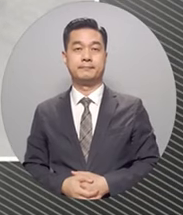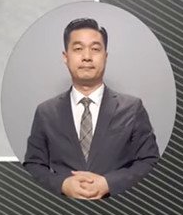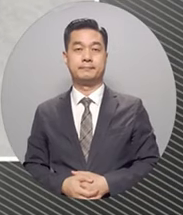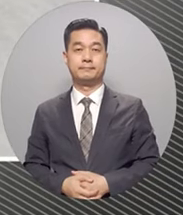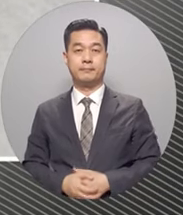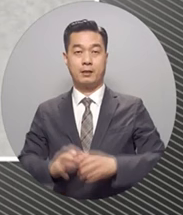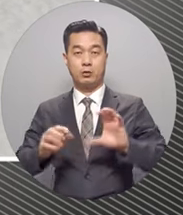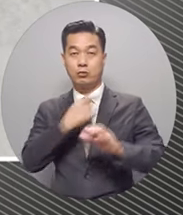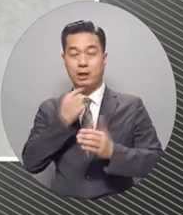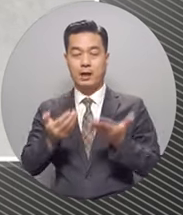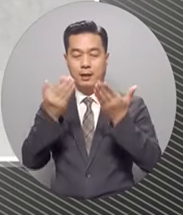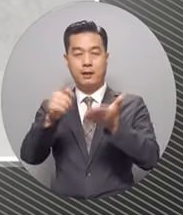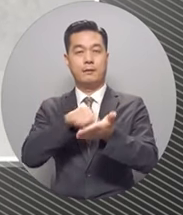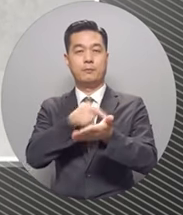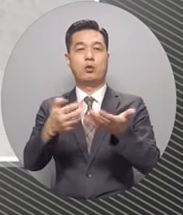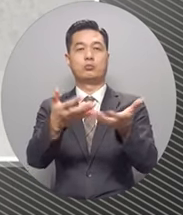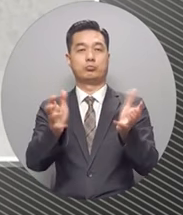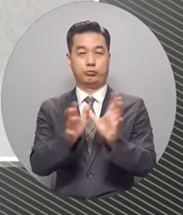지난1월,국가보훈부는